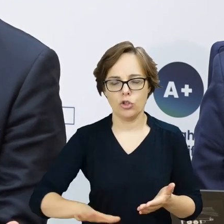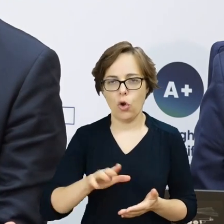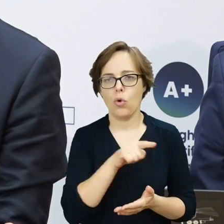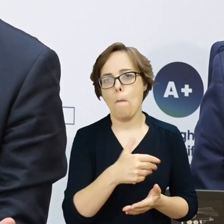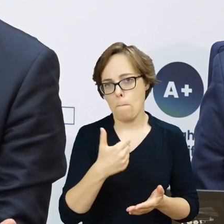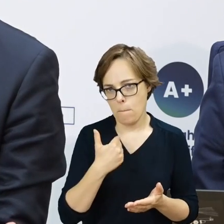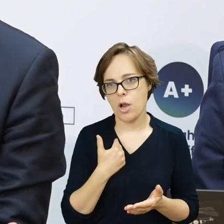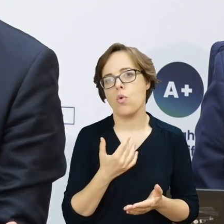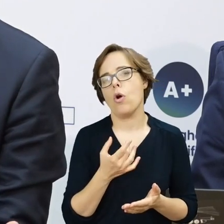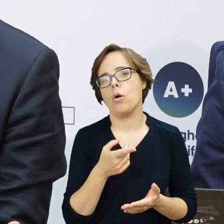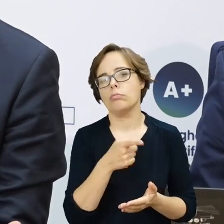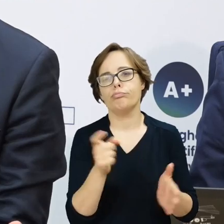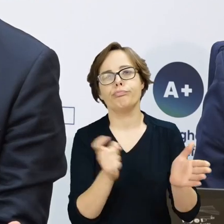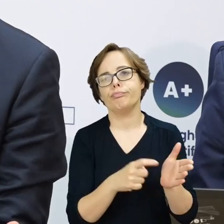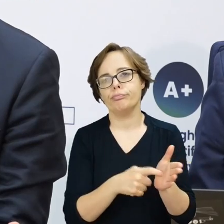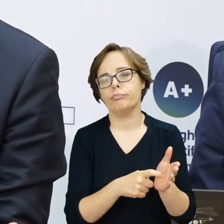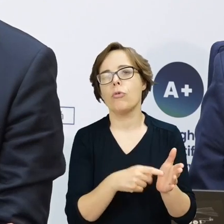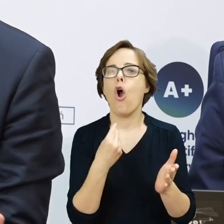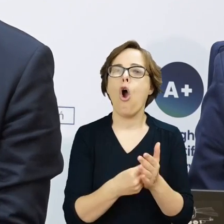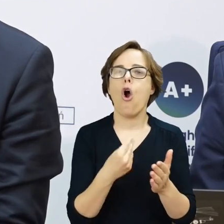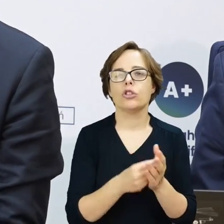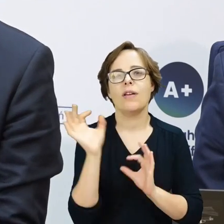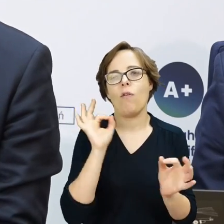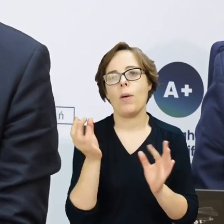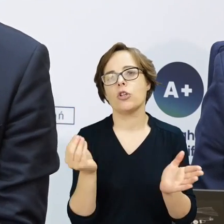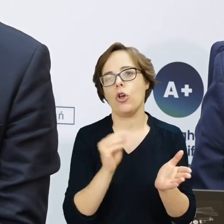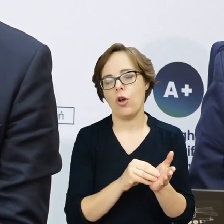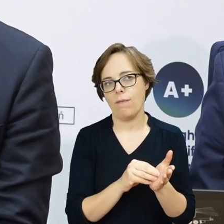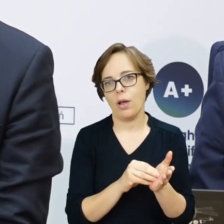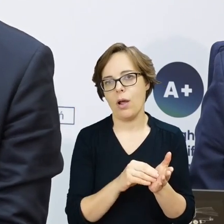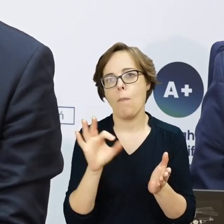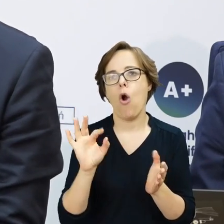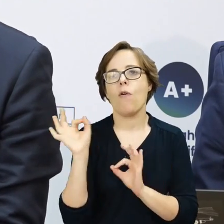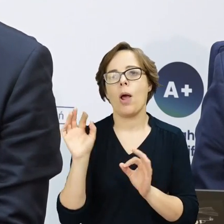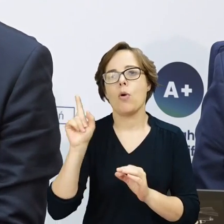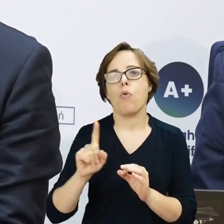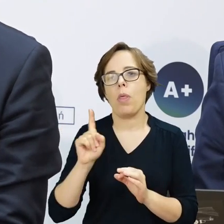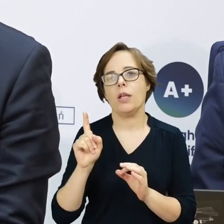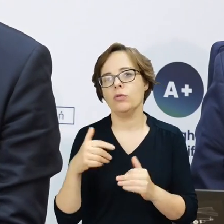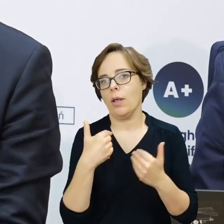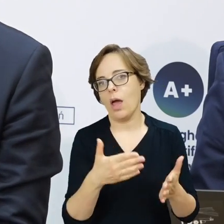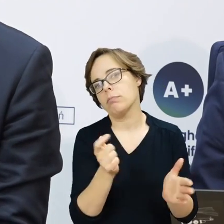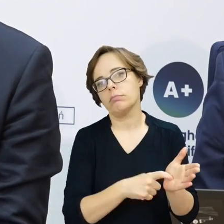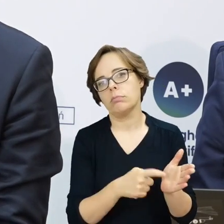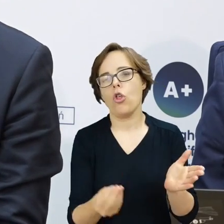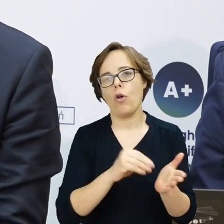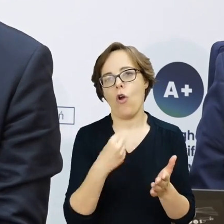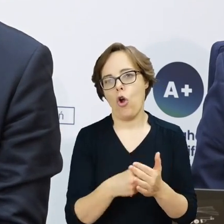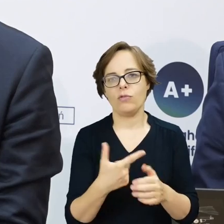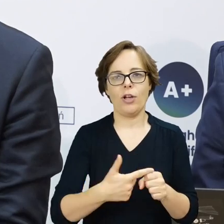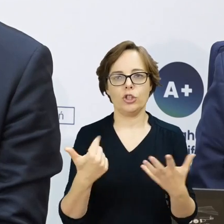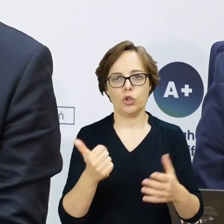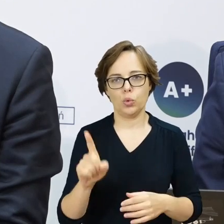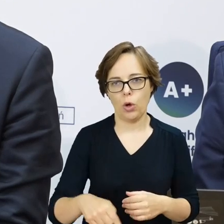26 zł zapłaty kosztów dodatkowych udostępnienia informacji publicznej. Słyszę te dyskretne śmiechy, kiedy zawsze o tym mówimy, o